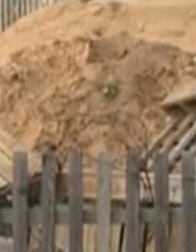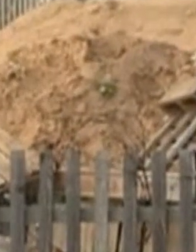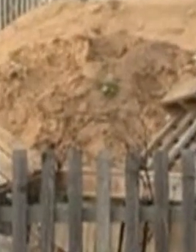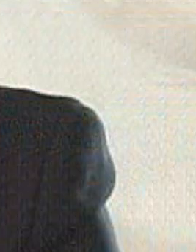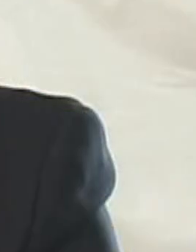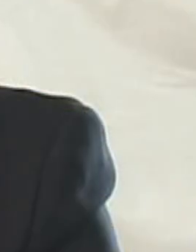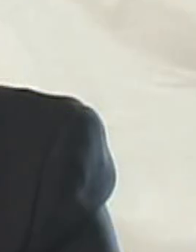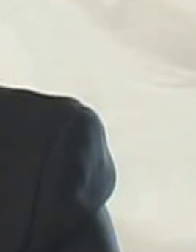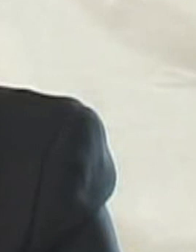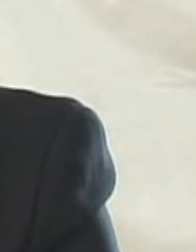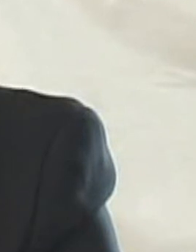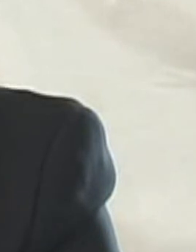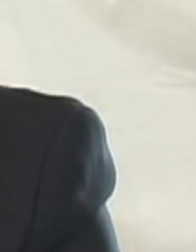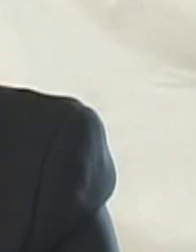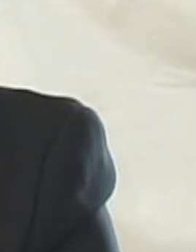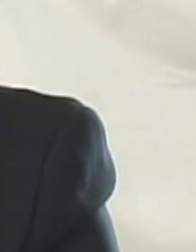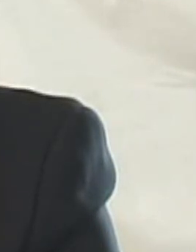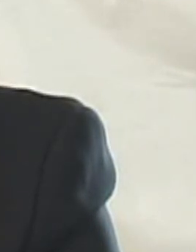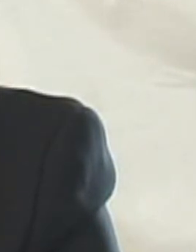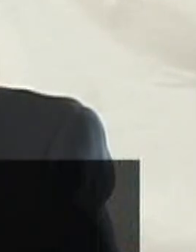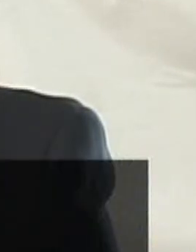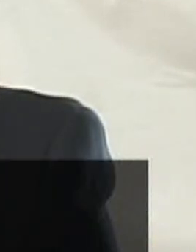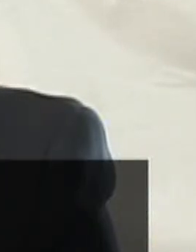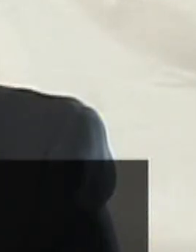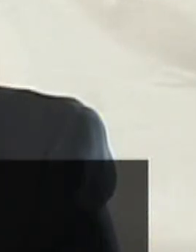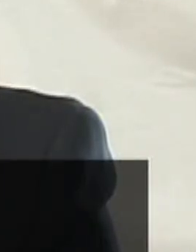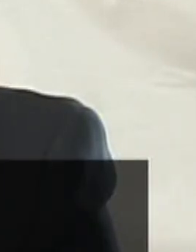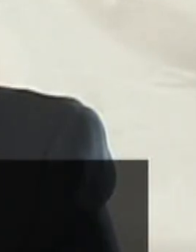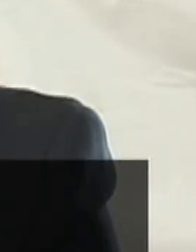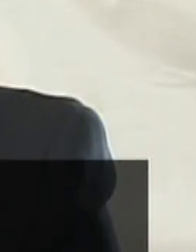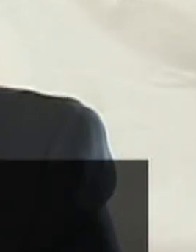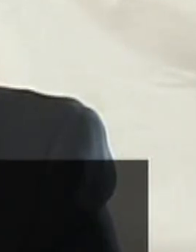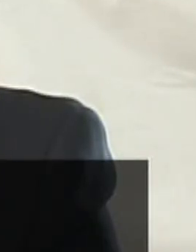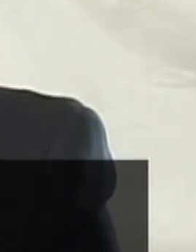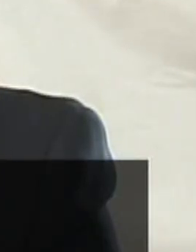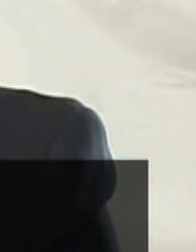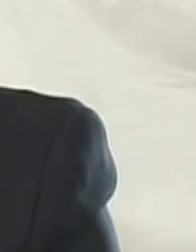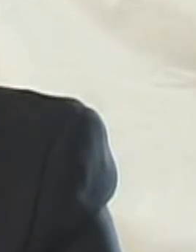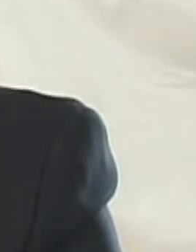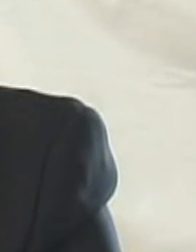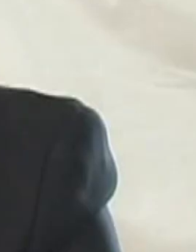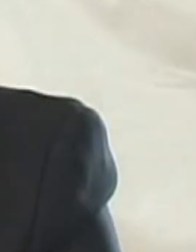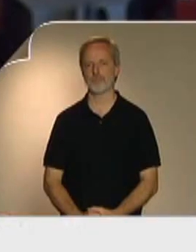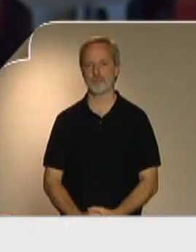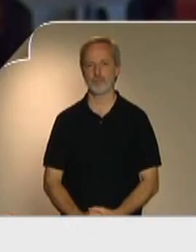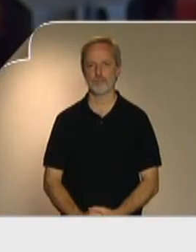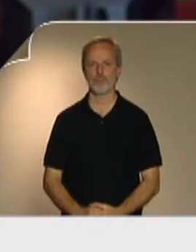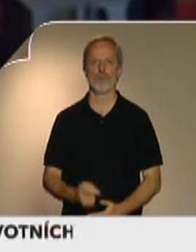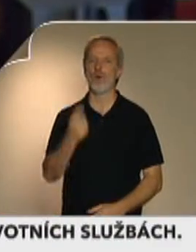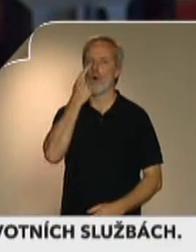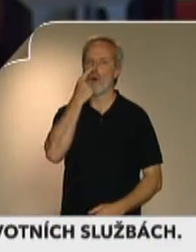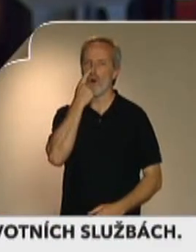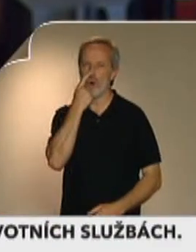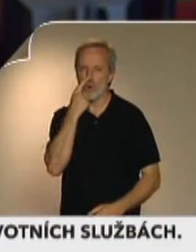flotily. Buď budou naše letadla v pořádku a budeme nakupovat u našich výrobců, nebo budeme muset nakupovat v cizině. Při